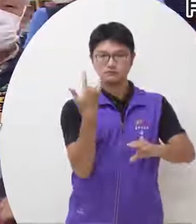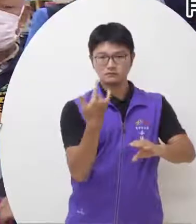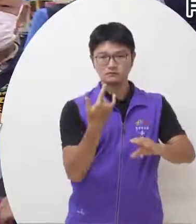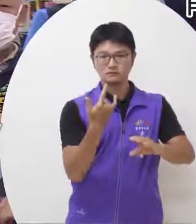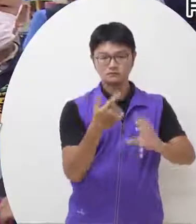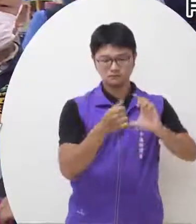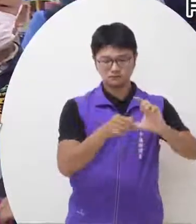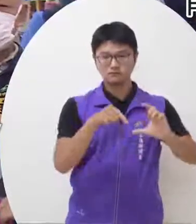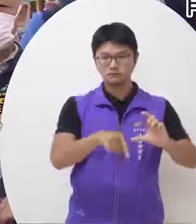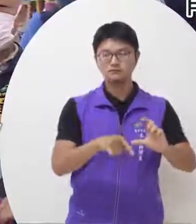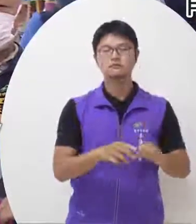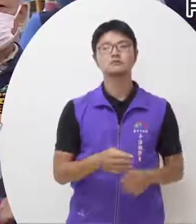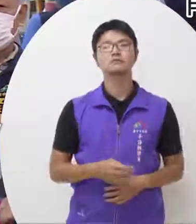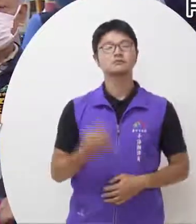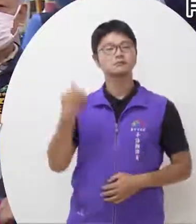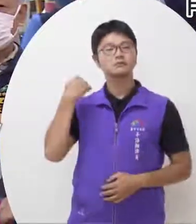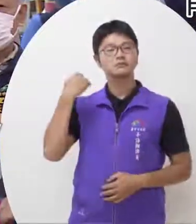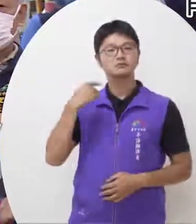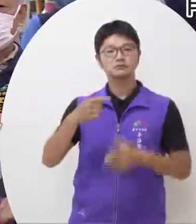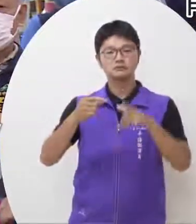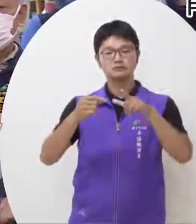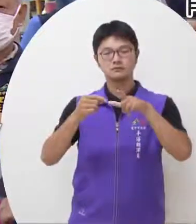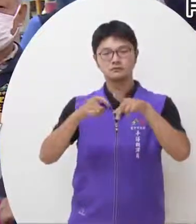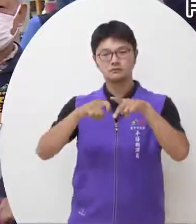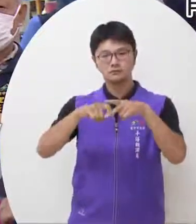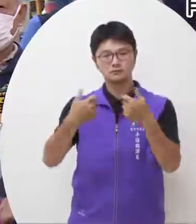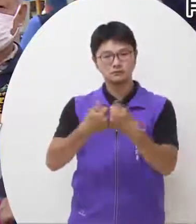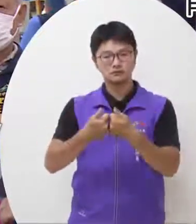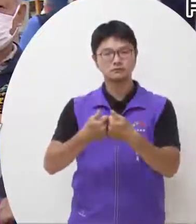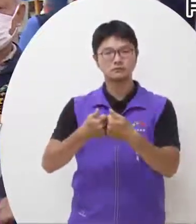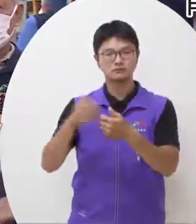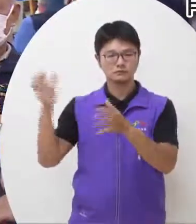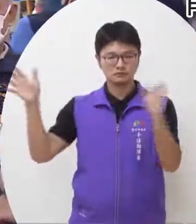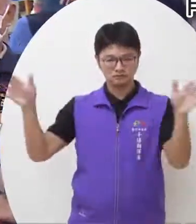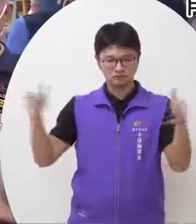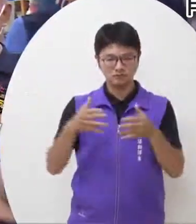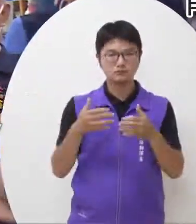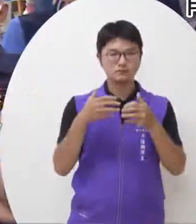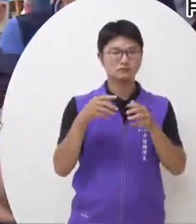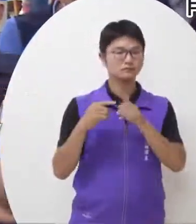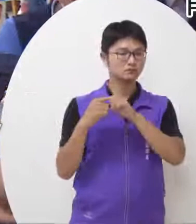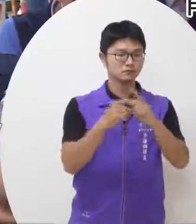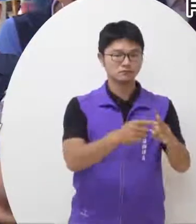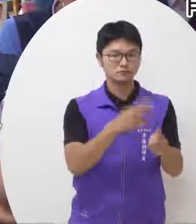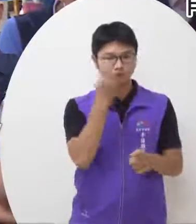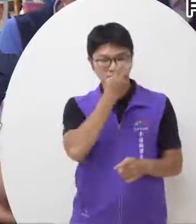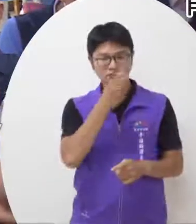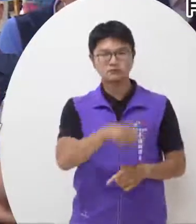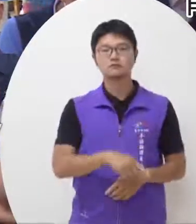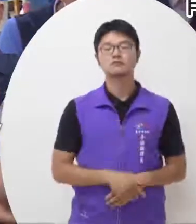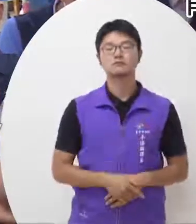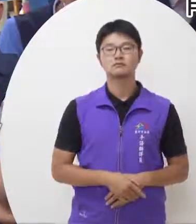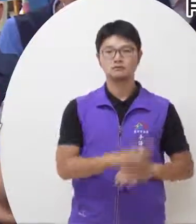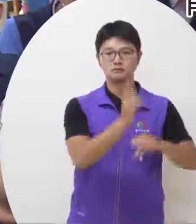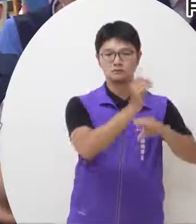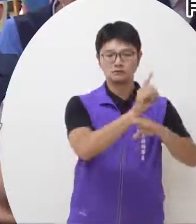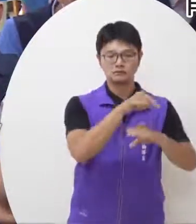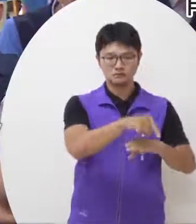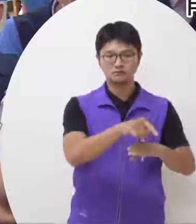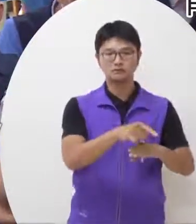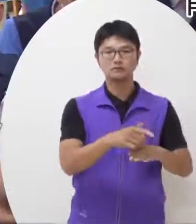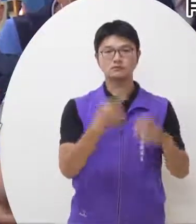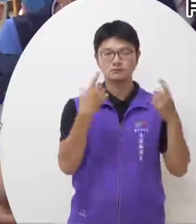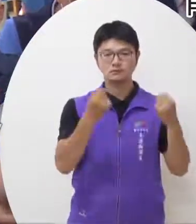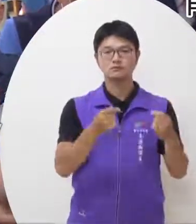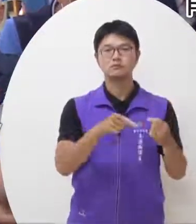昨天后来也找了这个工会等等大家会刊哦，我们大概会先把计程车的这个排班长度从目前36公尺